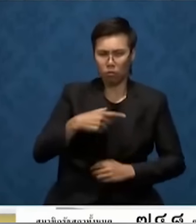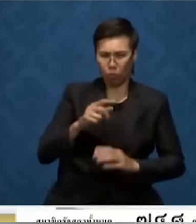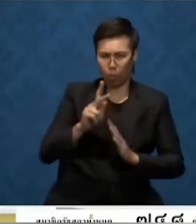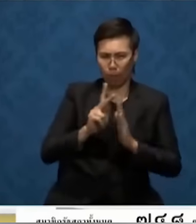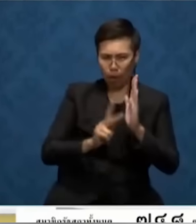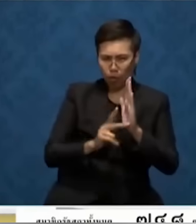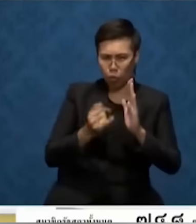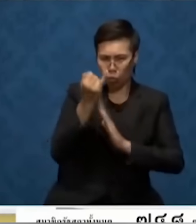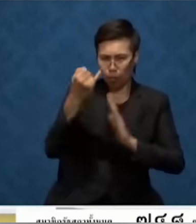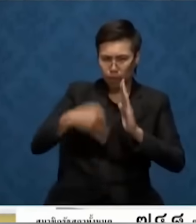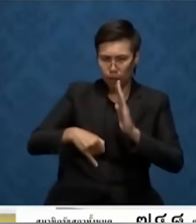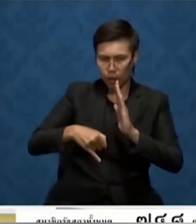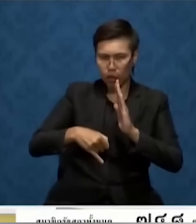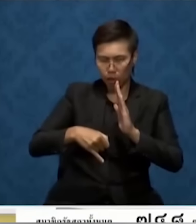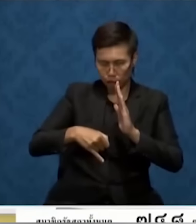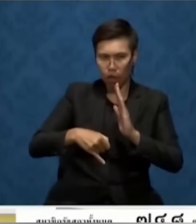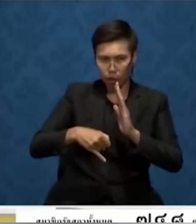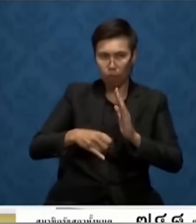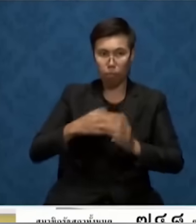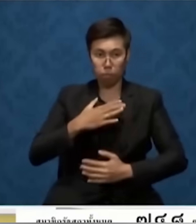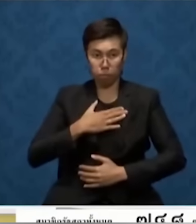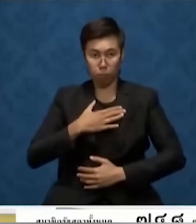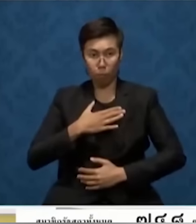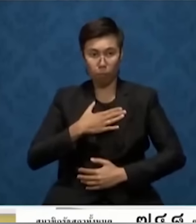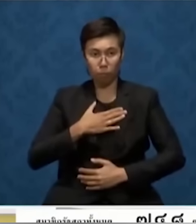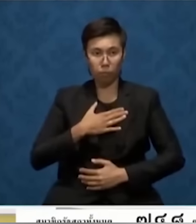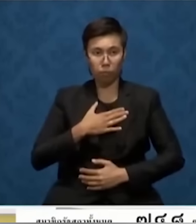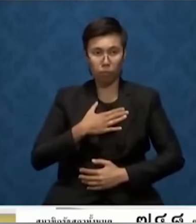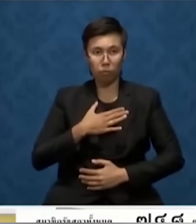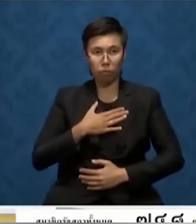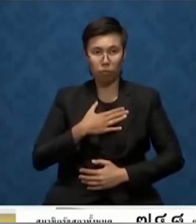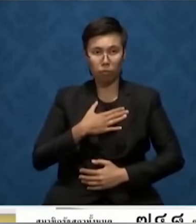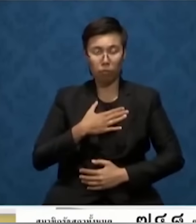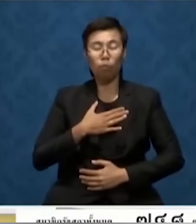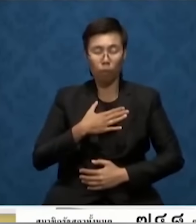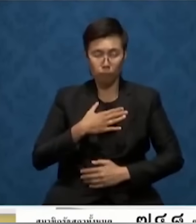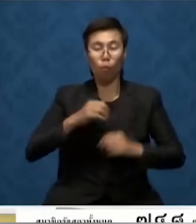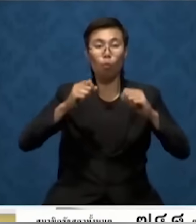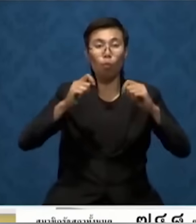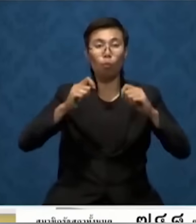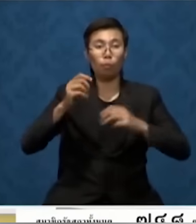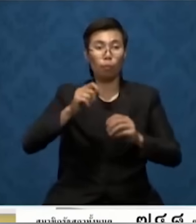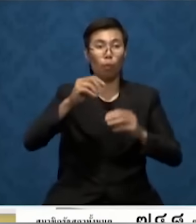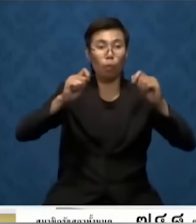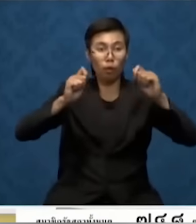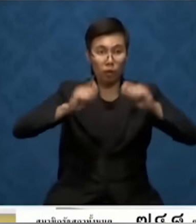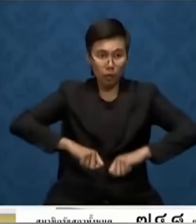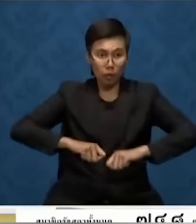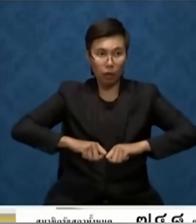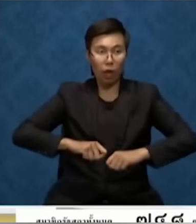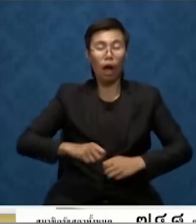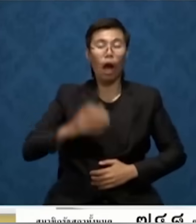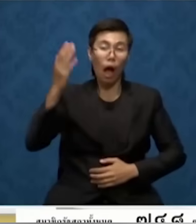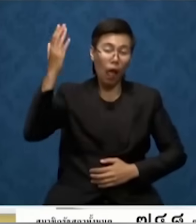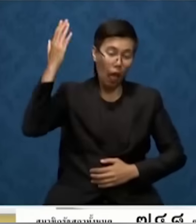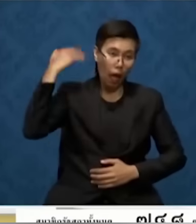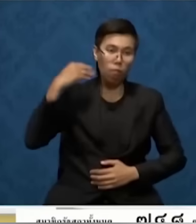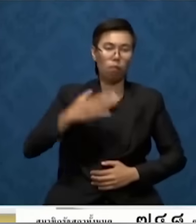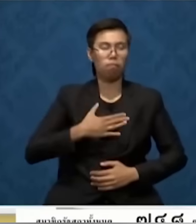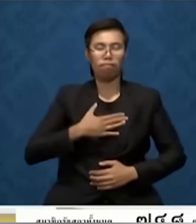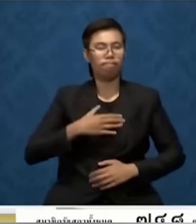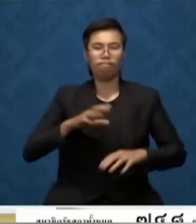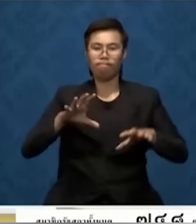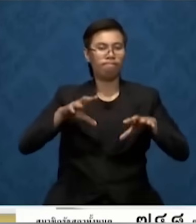ครับก็เป็นฝั่งที่ได้ลงมติในครั้งที่แล้วไม่เห็นชอบให้คุณพิธาลิ้มเจริญ